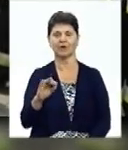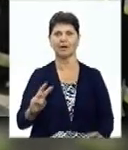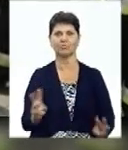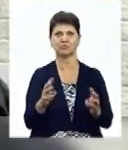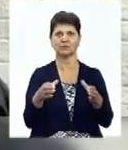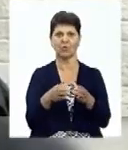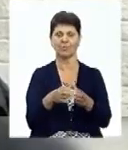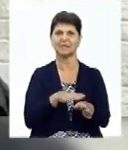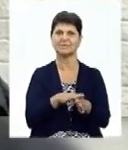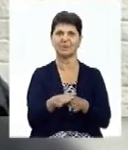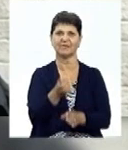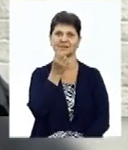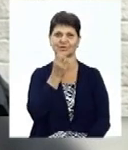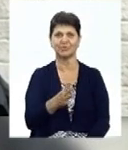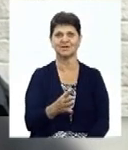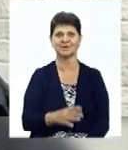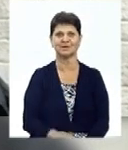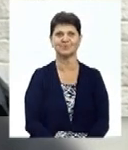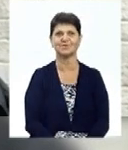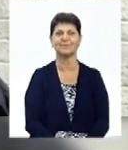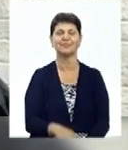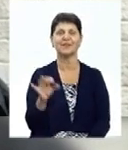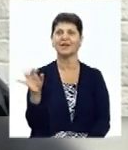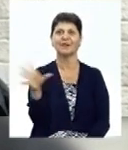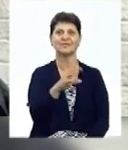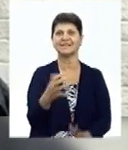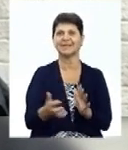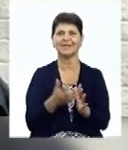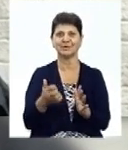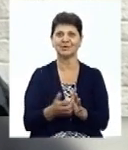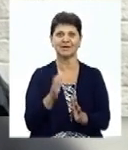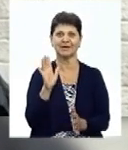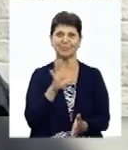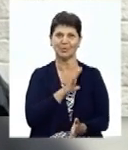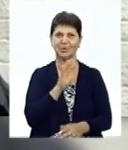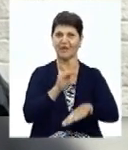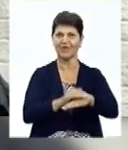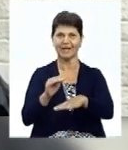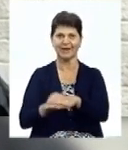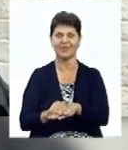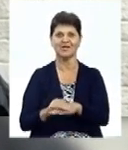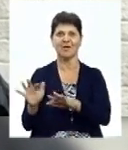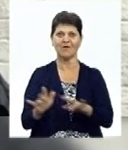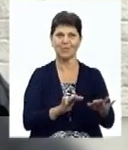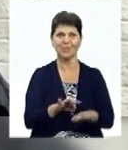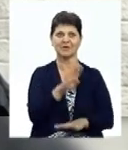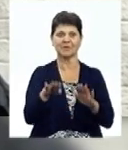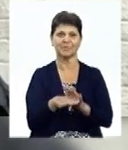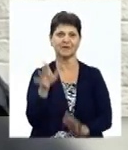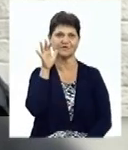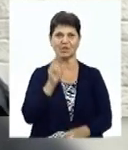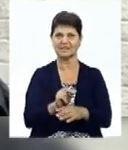команди справився добре. Всі недоліки, які були виявлені в ході та під час